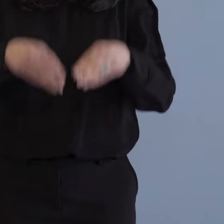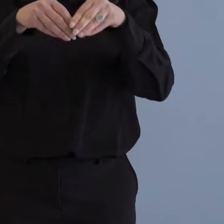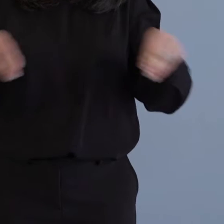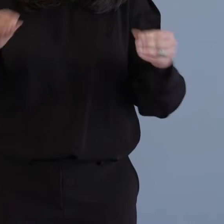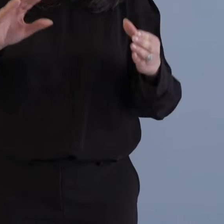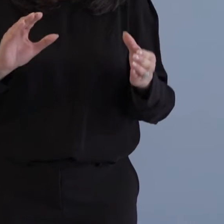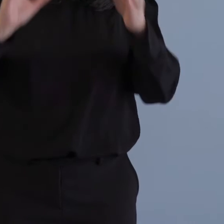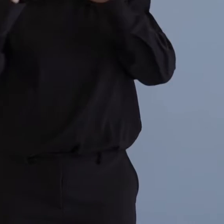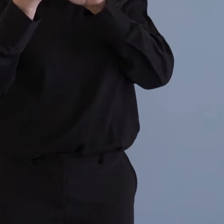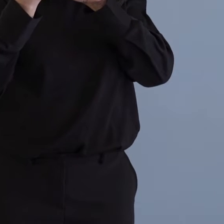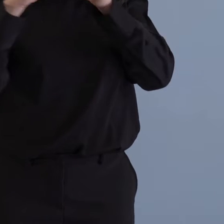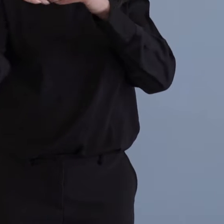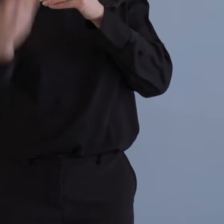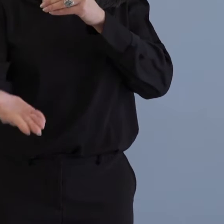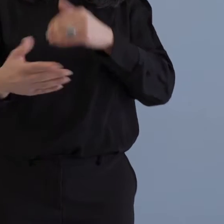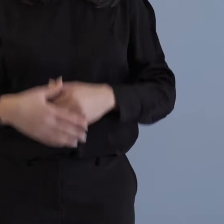esterno.